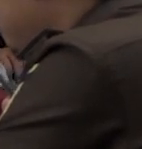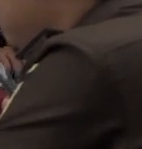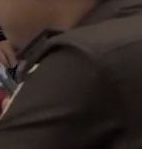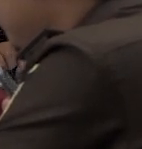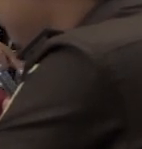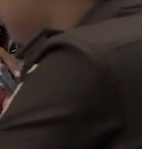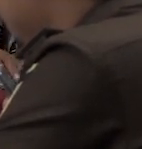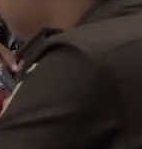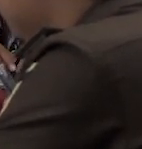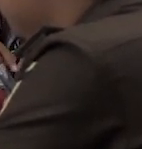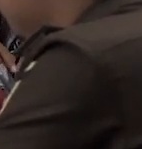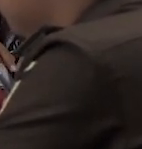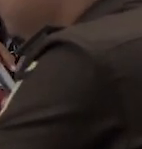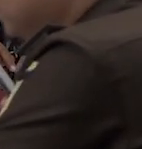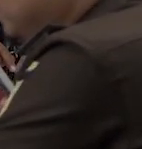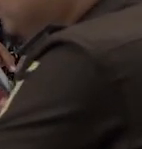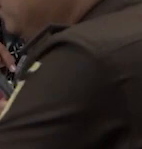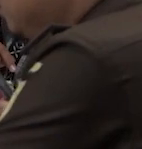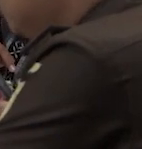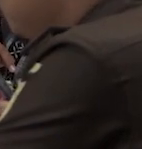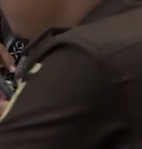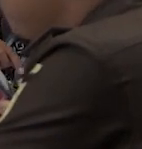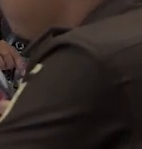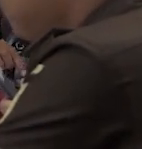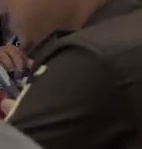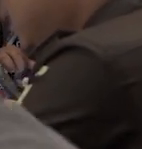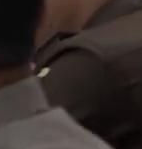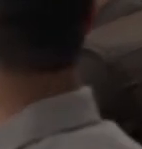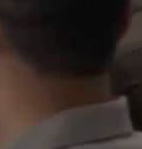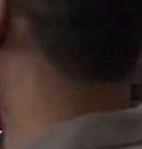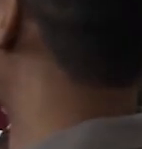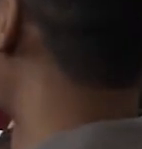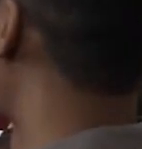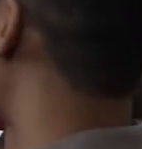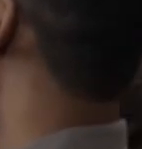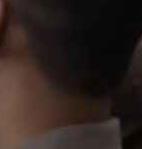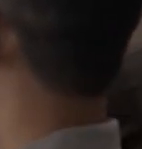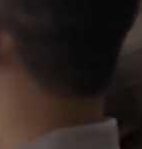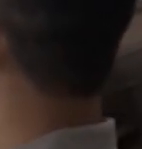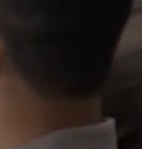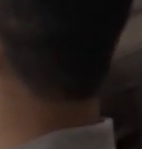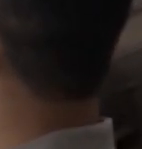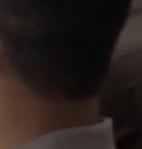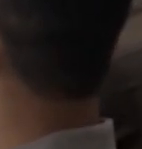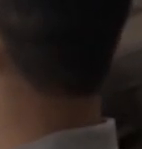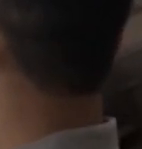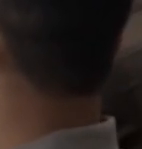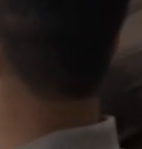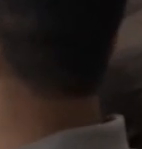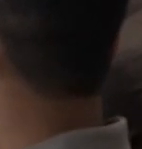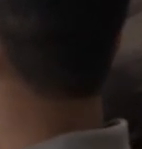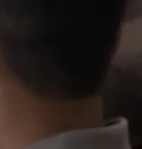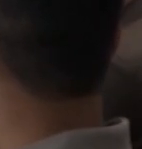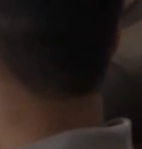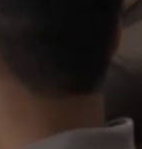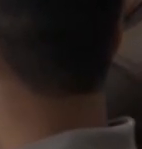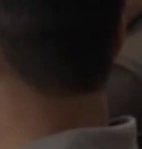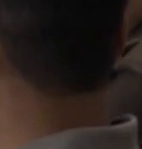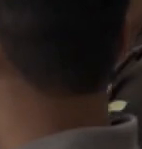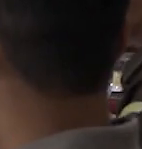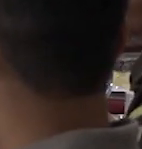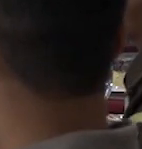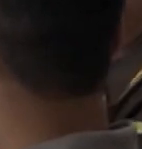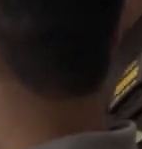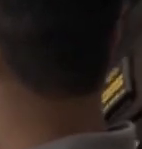sebenarnya Tapi yang lain sudah cukup banyak ini Pak nah kira-kira eh ke telah hambatan dan termasuk